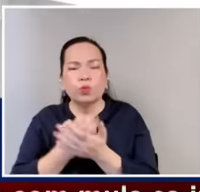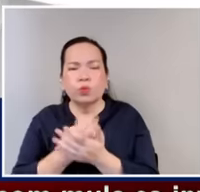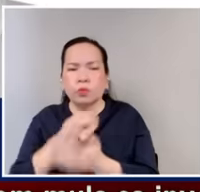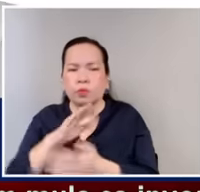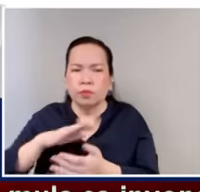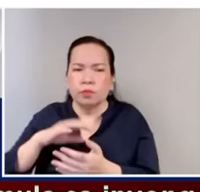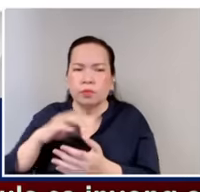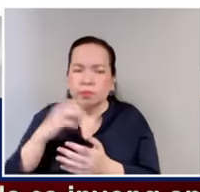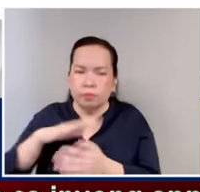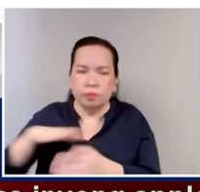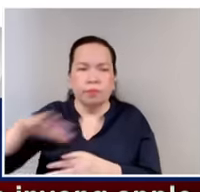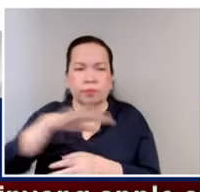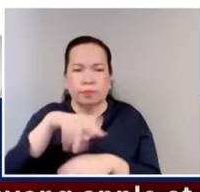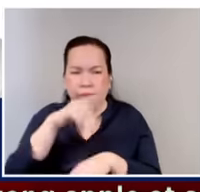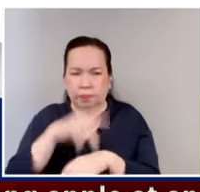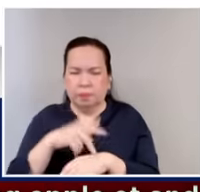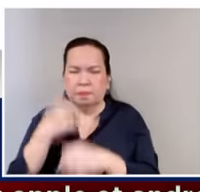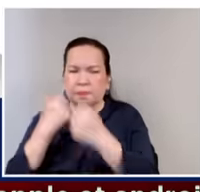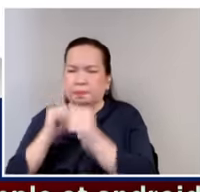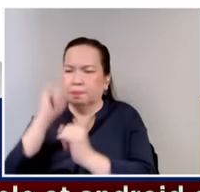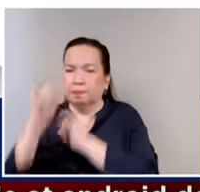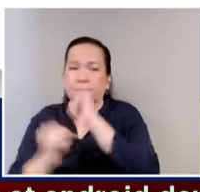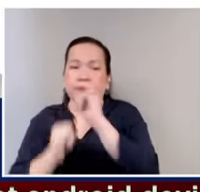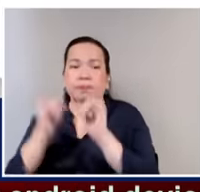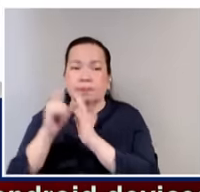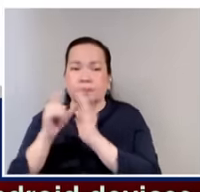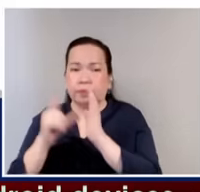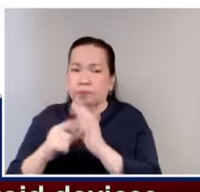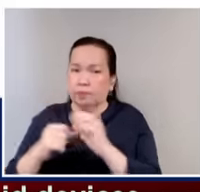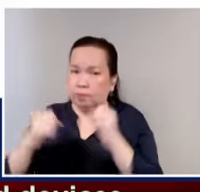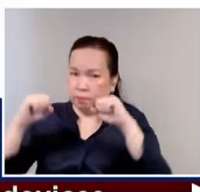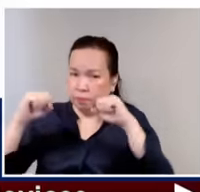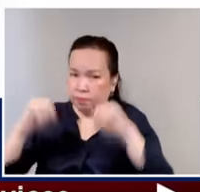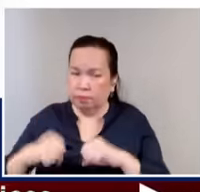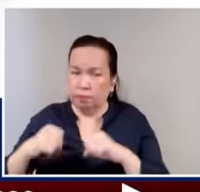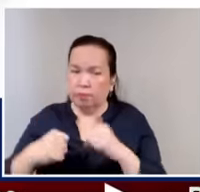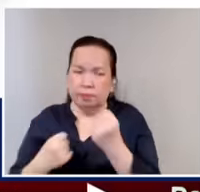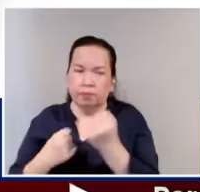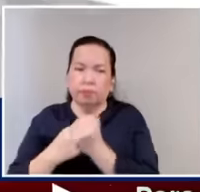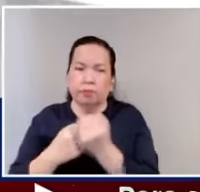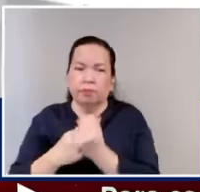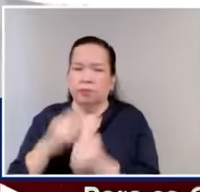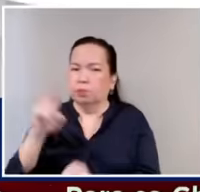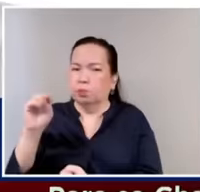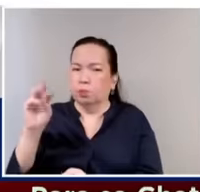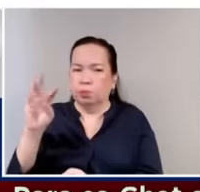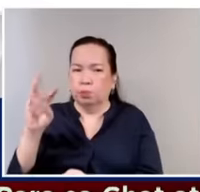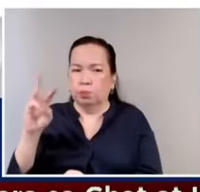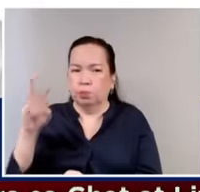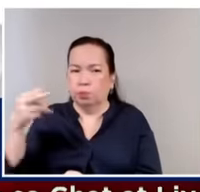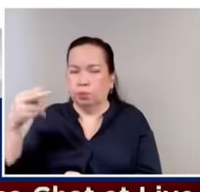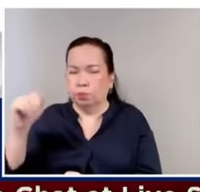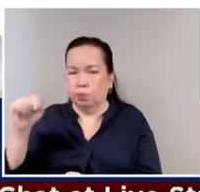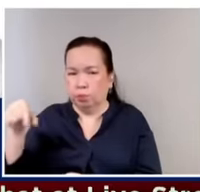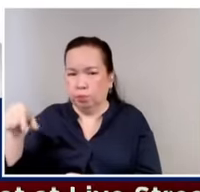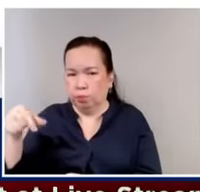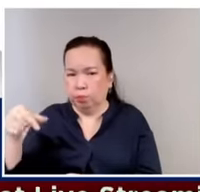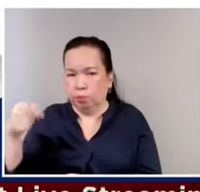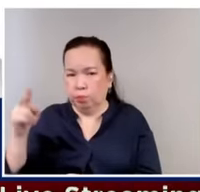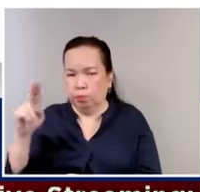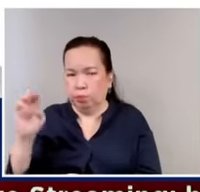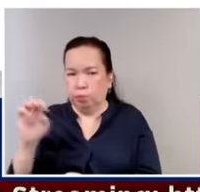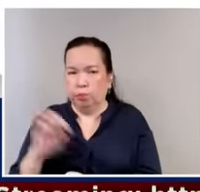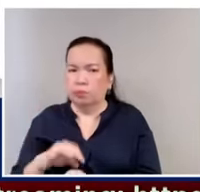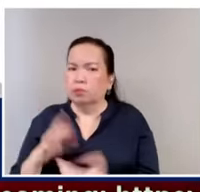sa international law at pinagtibay pa ng 2016 arbitral ruling. Sagot ni Roque, walang sinagasa